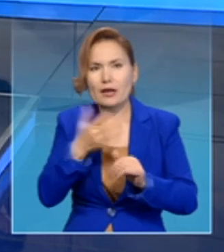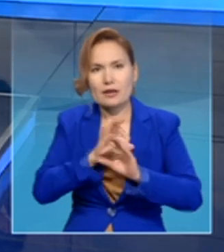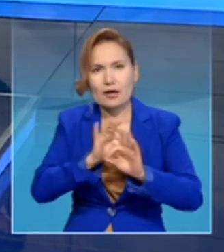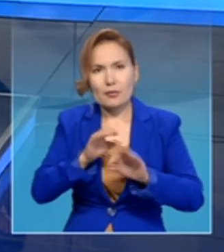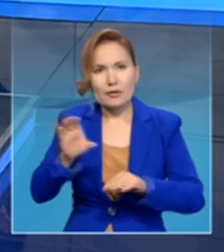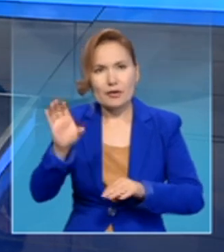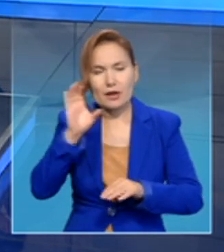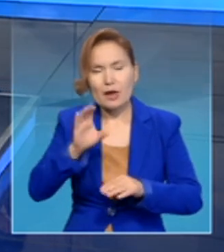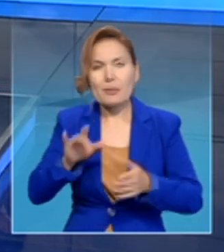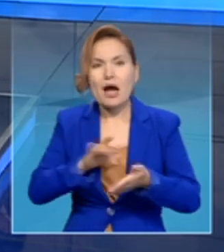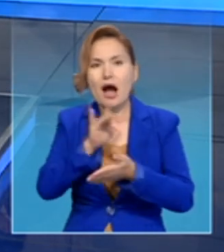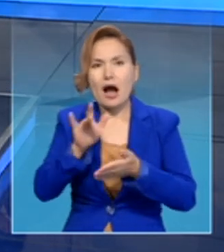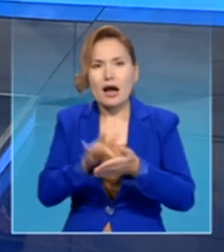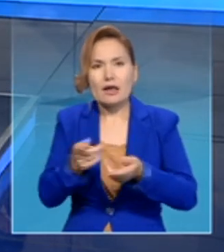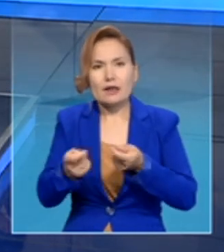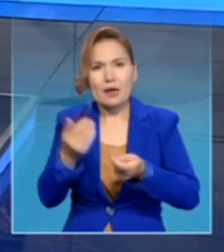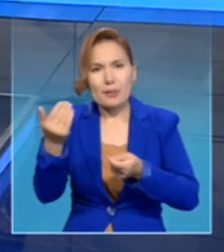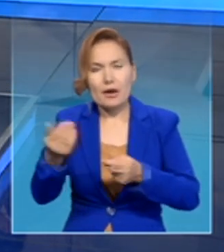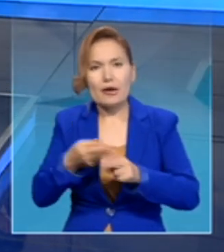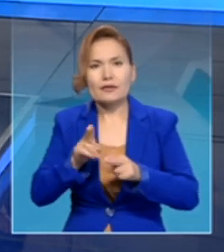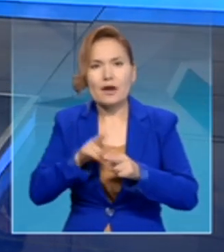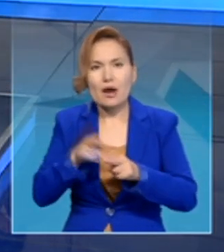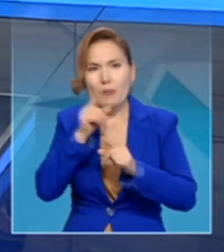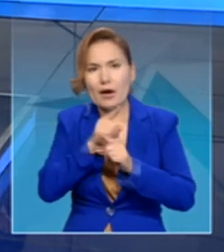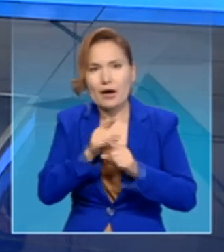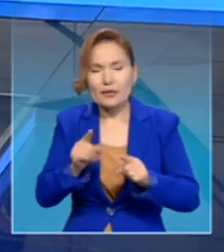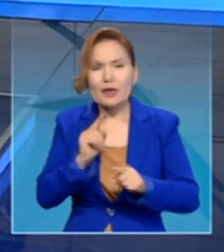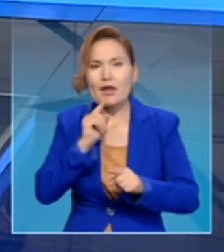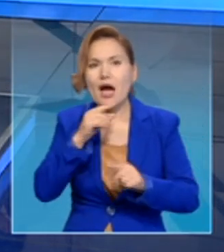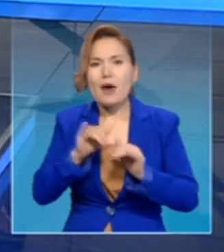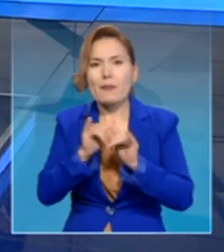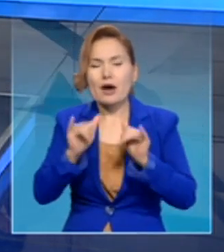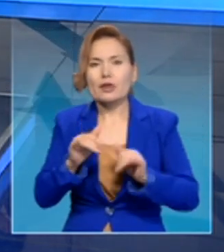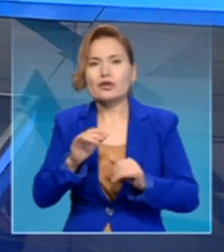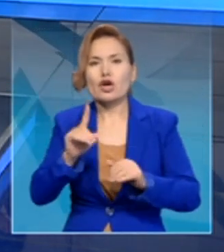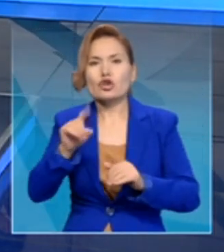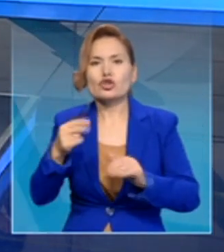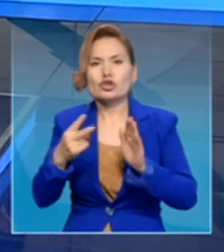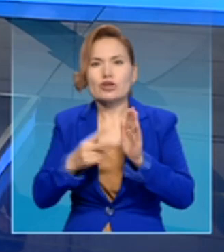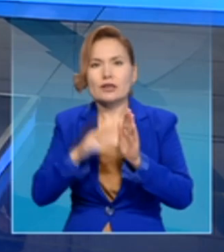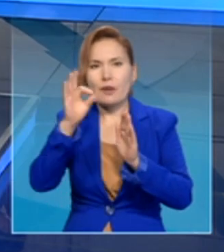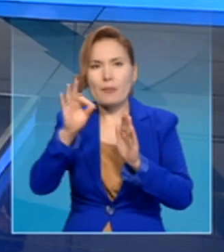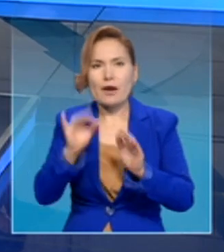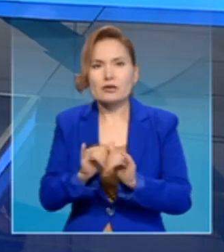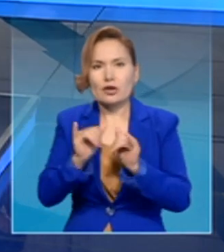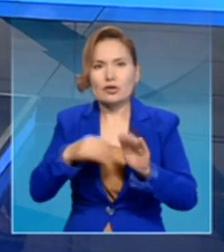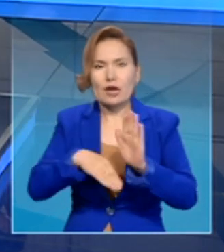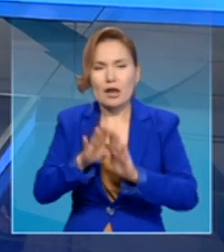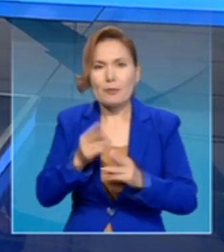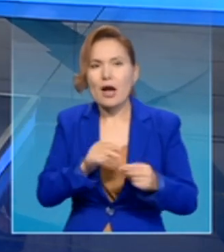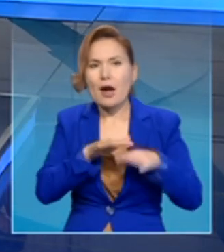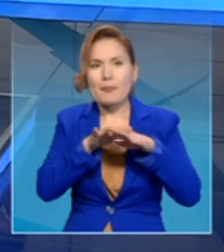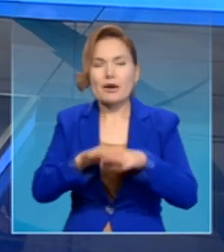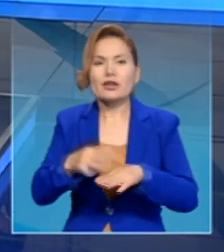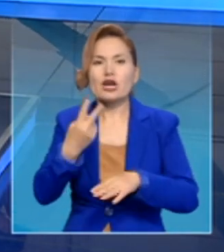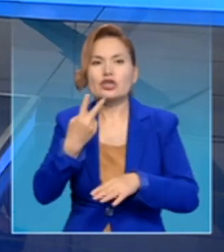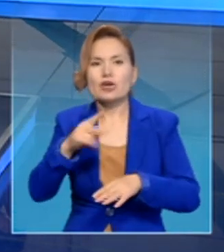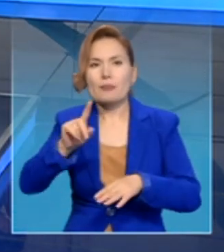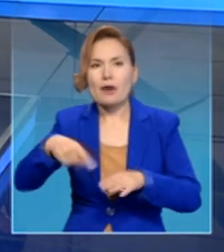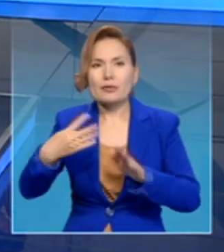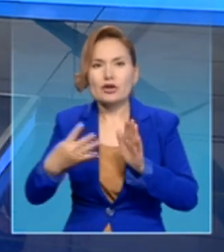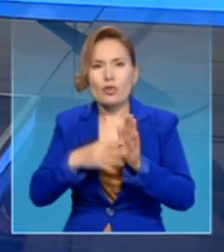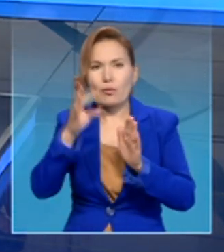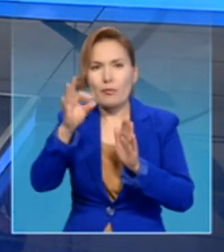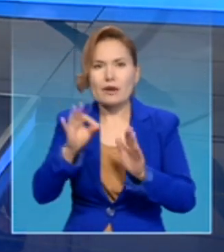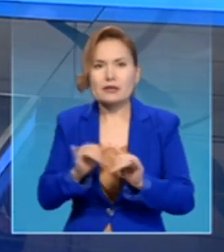басшысының мәліметінше мегаполистің қысқа мерзімді экономикалық индикаторы 107.6%-ға дейін өсті. Инвестиция